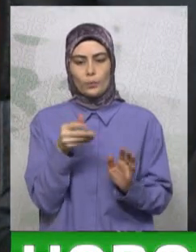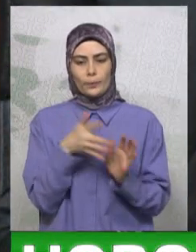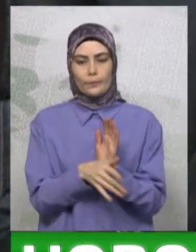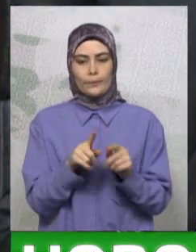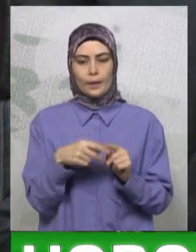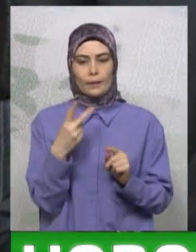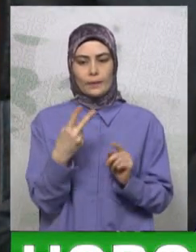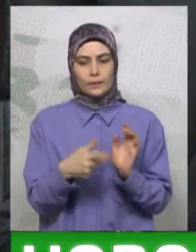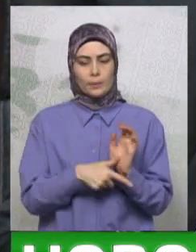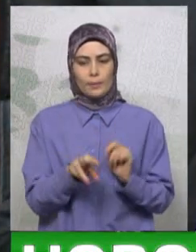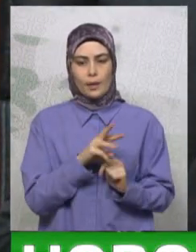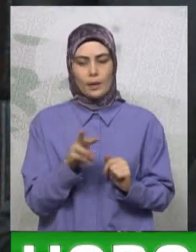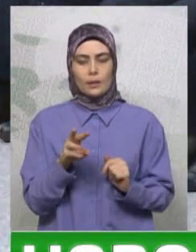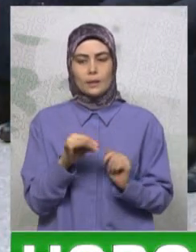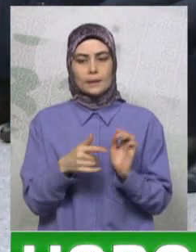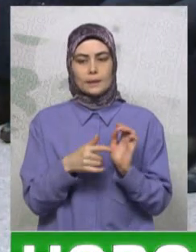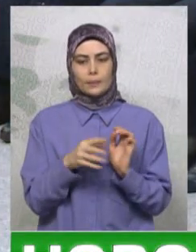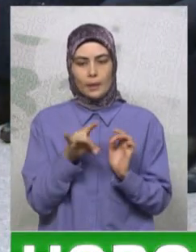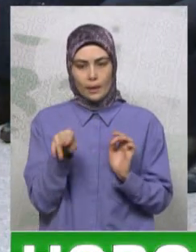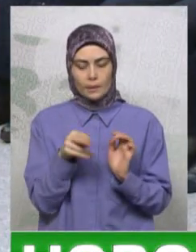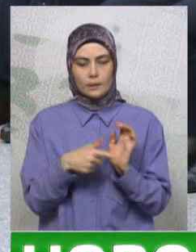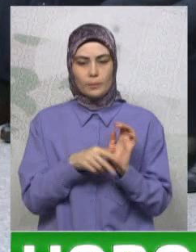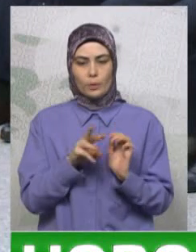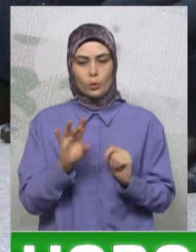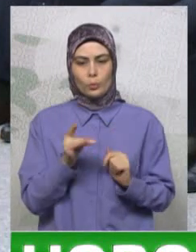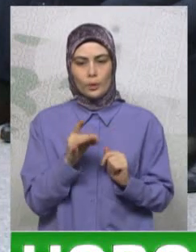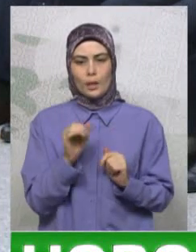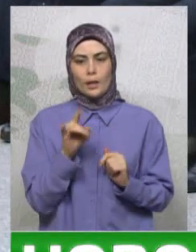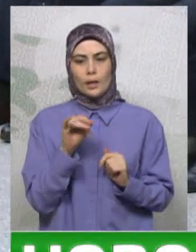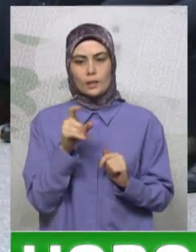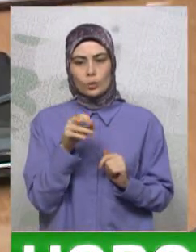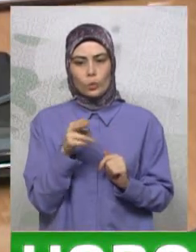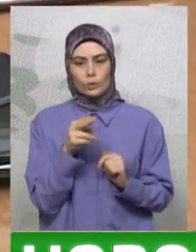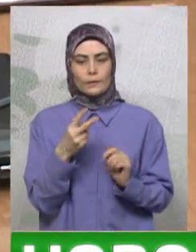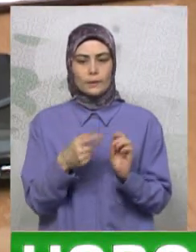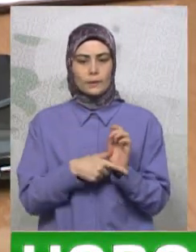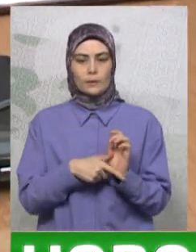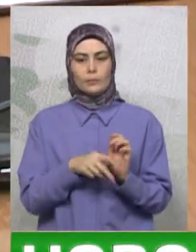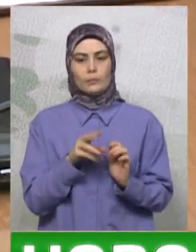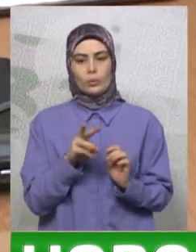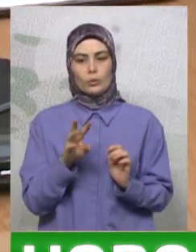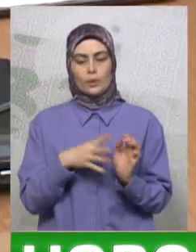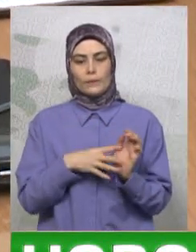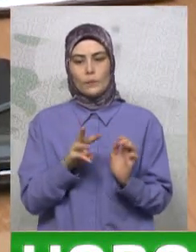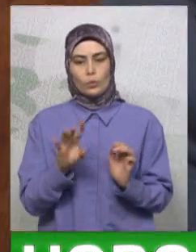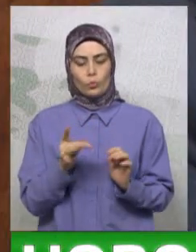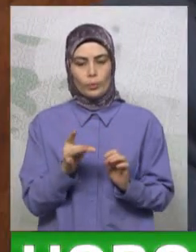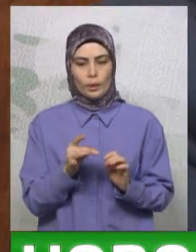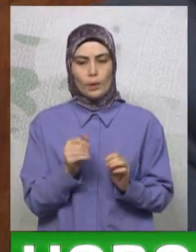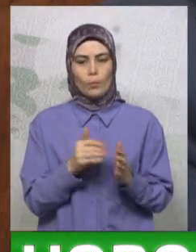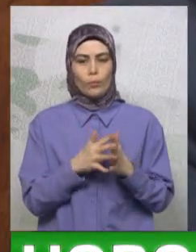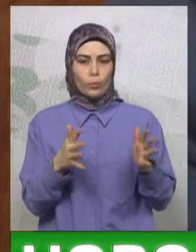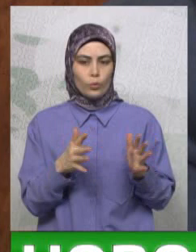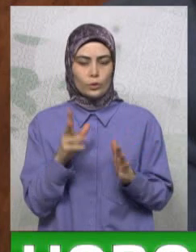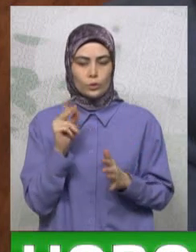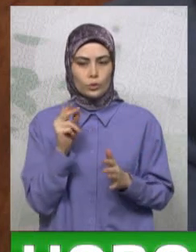более 27 миллиардов 7 миллионов рублей, расходов более 27 миллиардов 9 миллионов рублей. Наиболее высокую долю